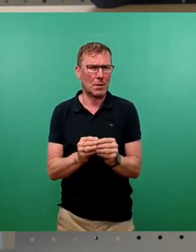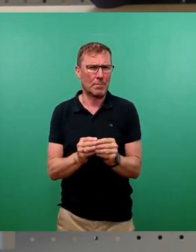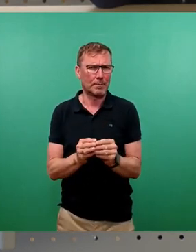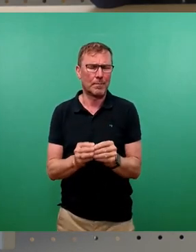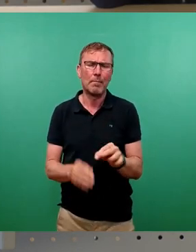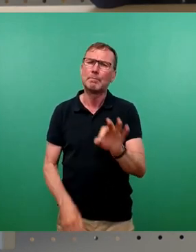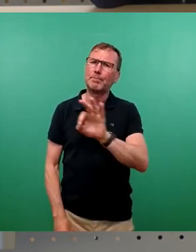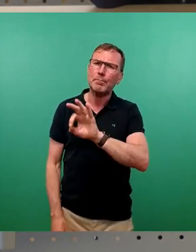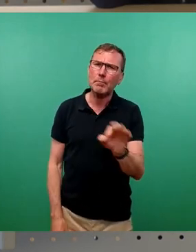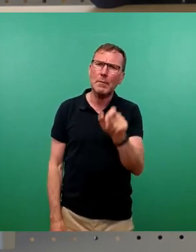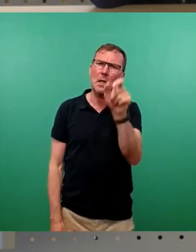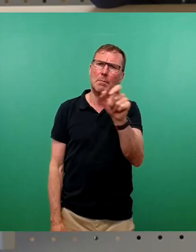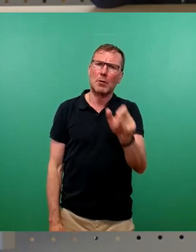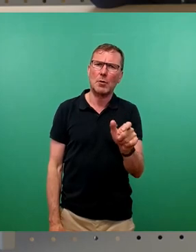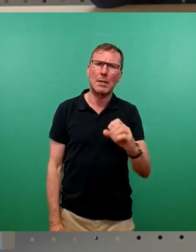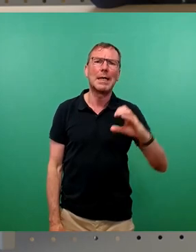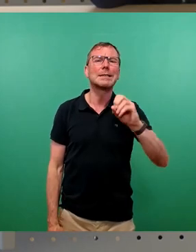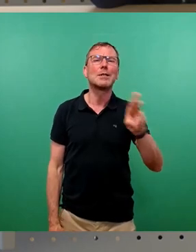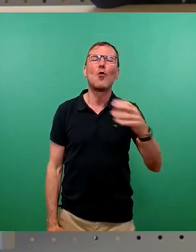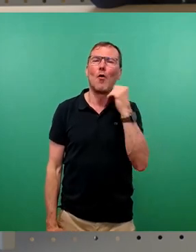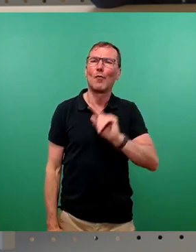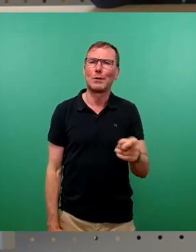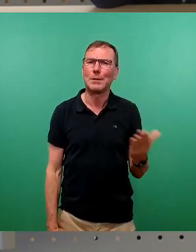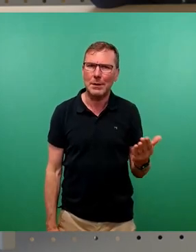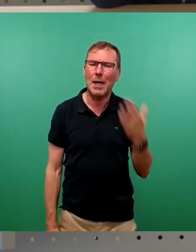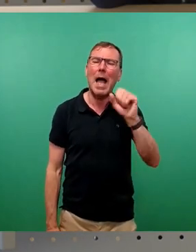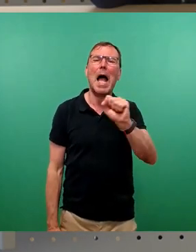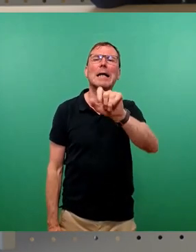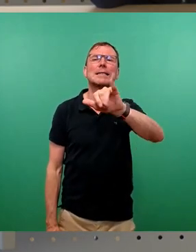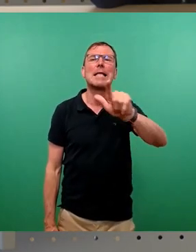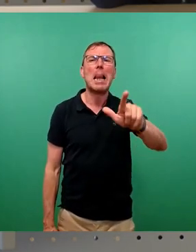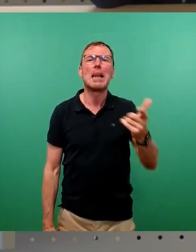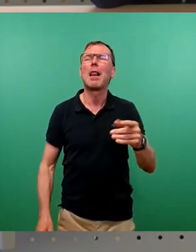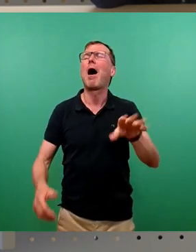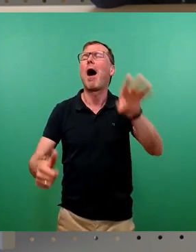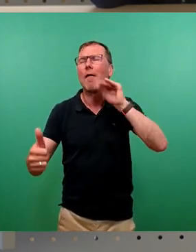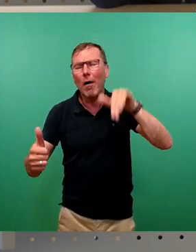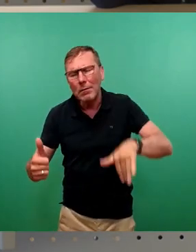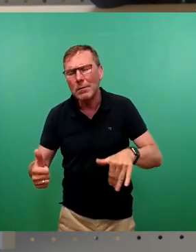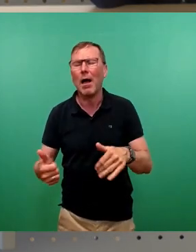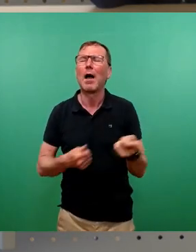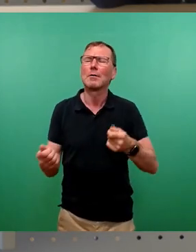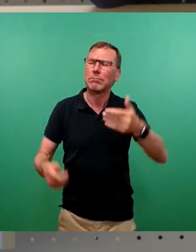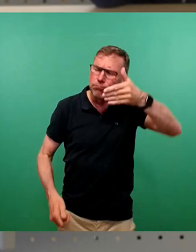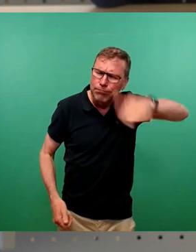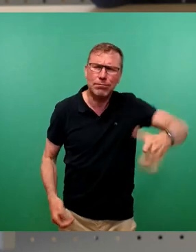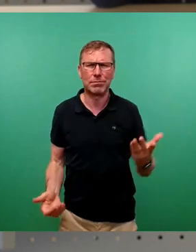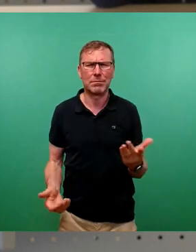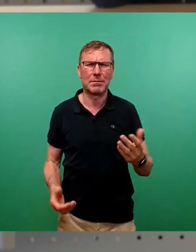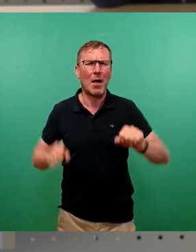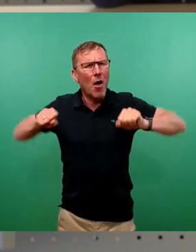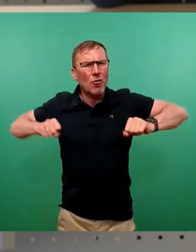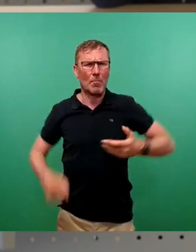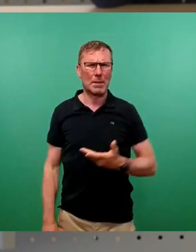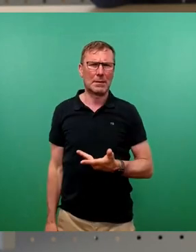wäre die gewesen, die die CDU nicht wollte. Das war der Herr Sittel gewesen, der hat Erfahrung gehabt, der hat das Geschäft gekonnt. Und ich muss sagen, hat